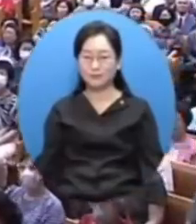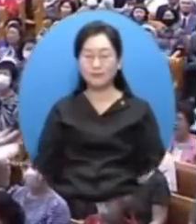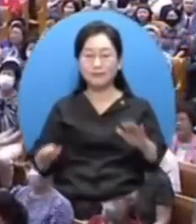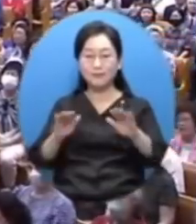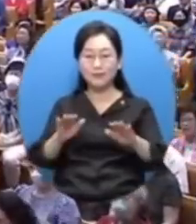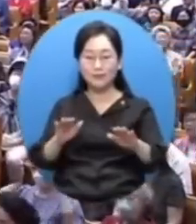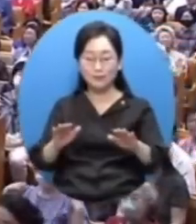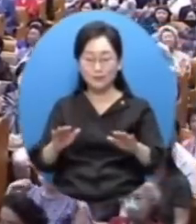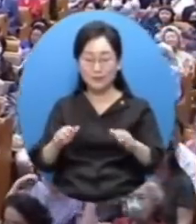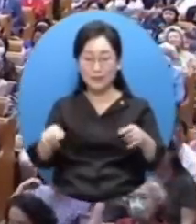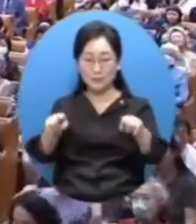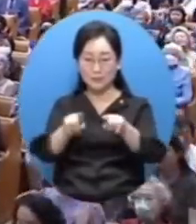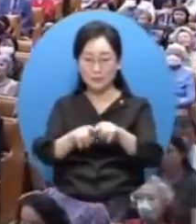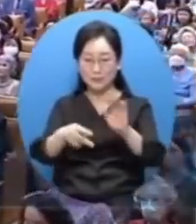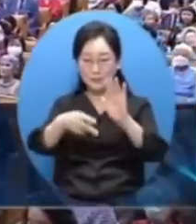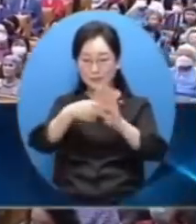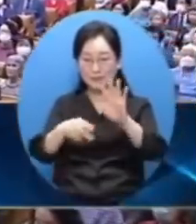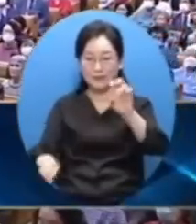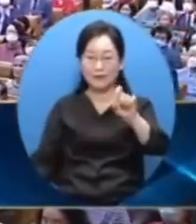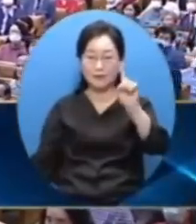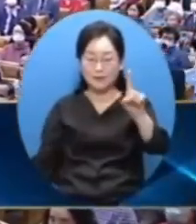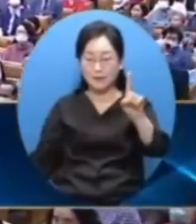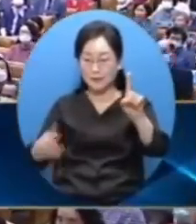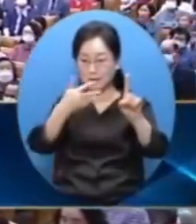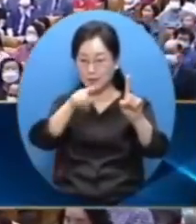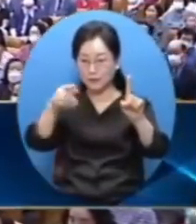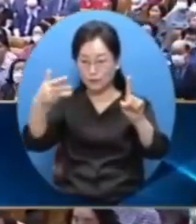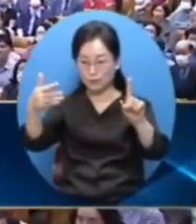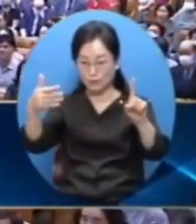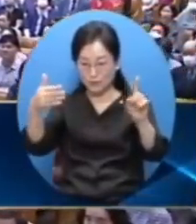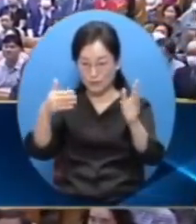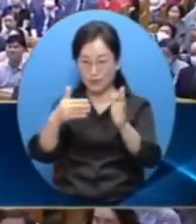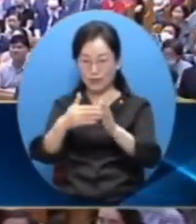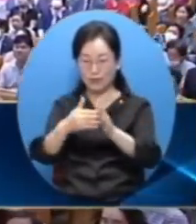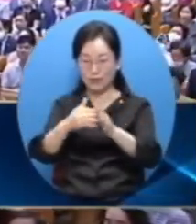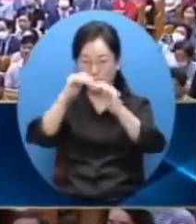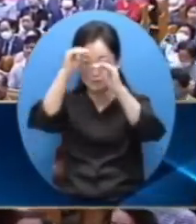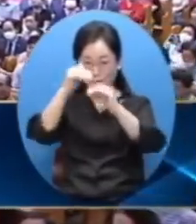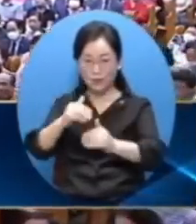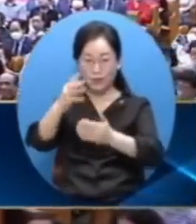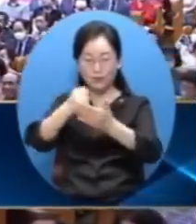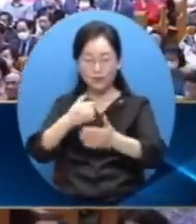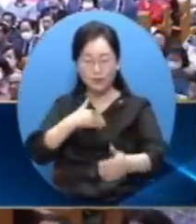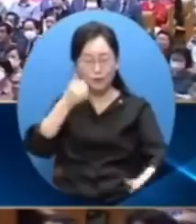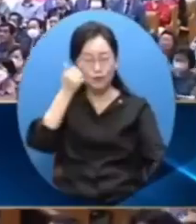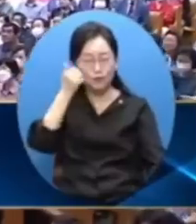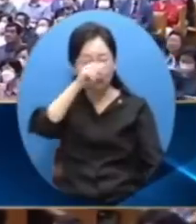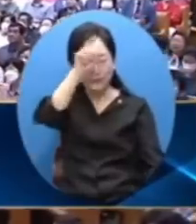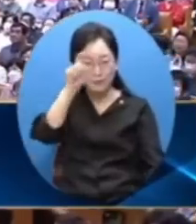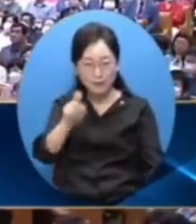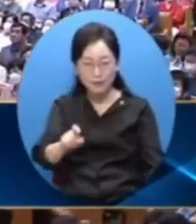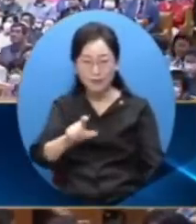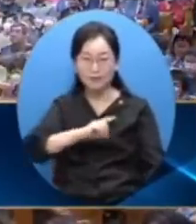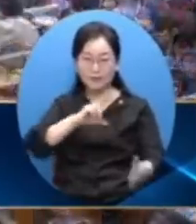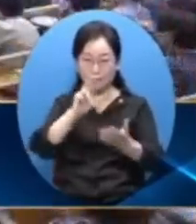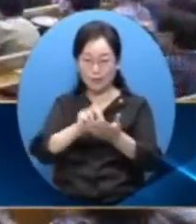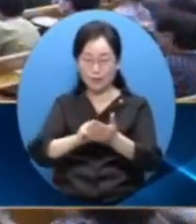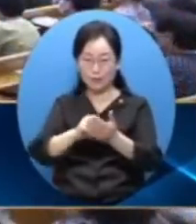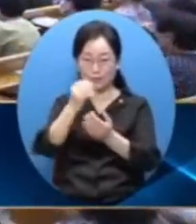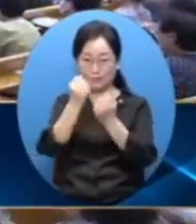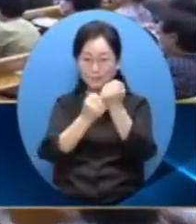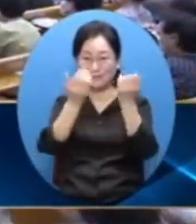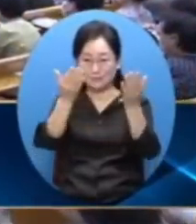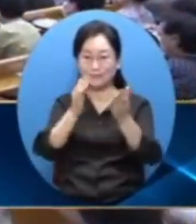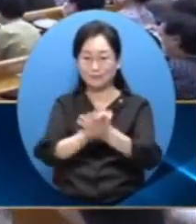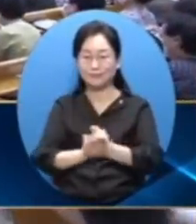오늘 전 여러분과 함께 이사야 41장 8절과 9절 말씀을 본문으로 해서 나는 누구인가 이 같은 제목으로 말씀의